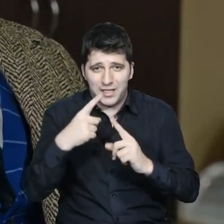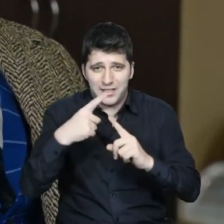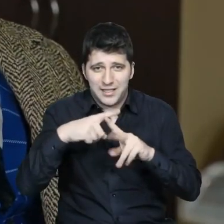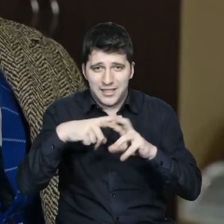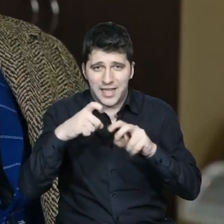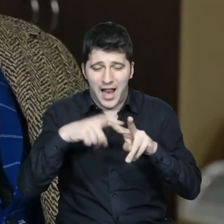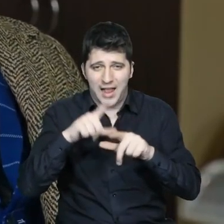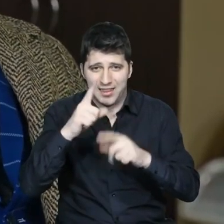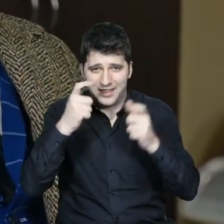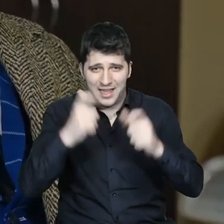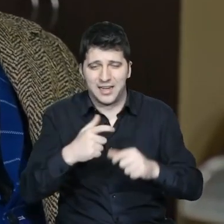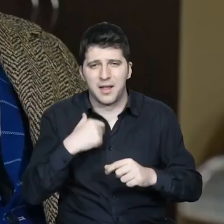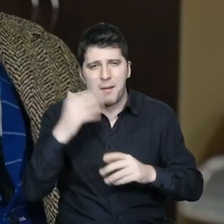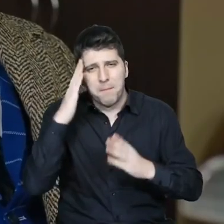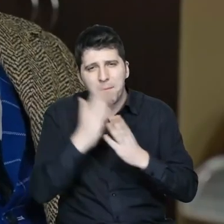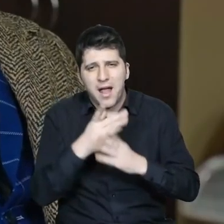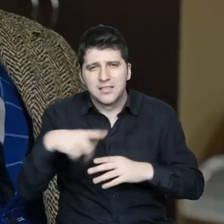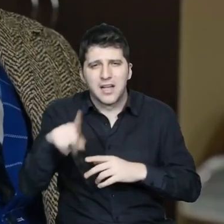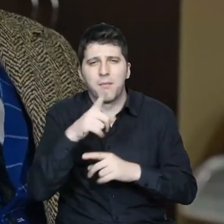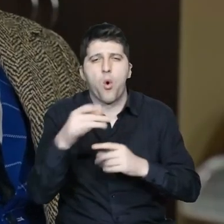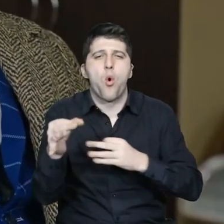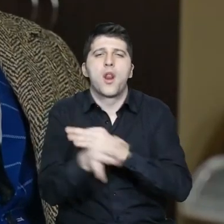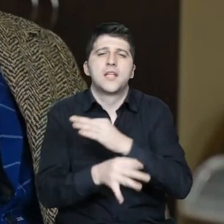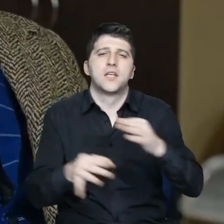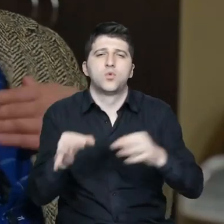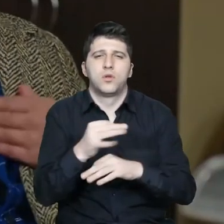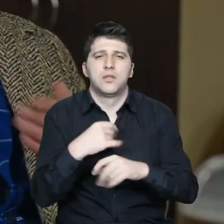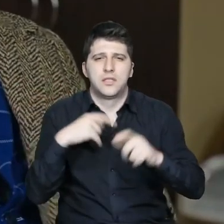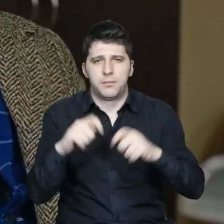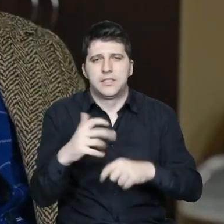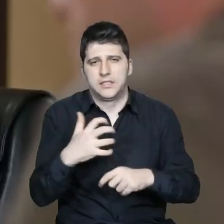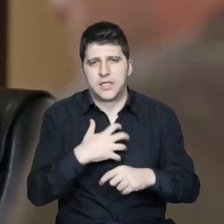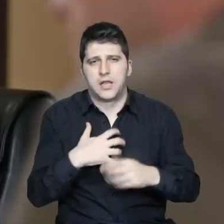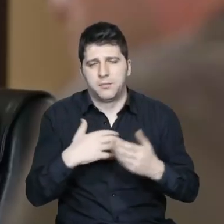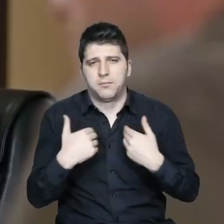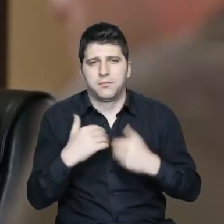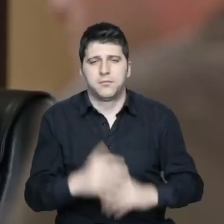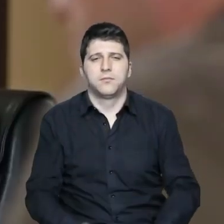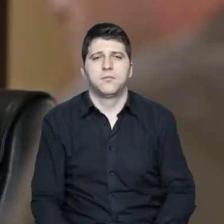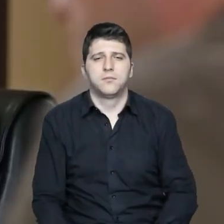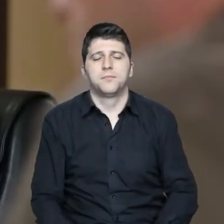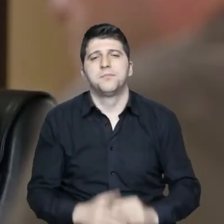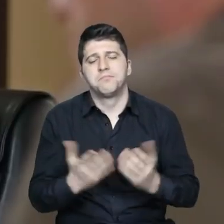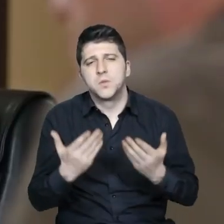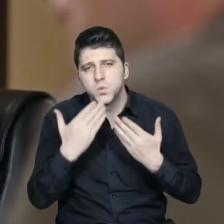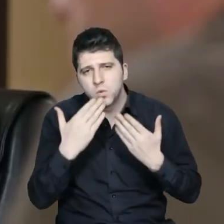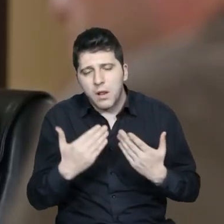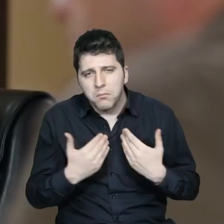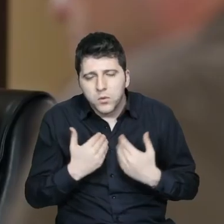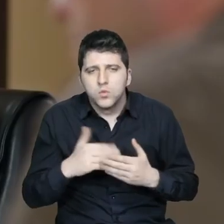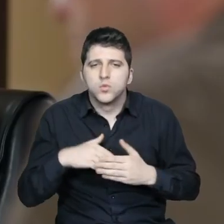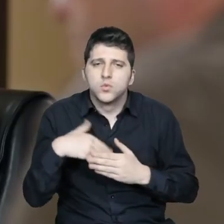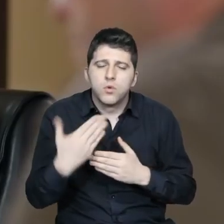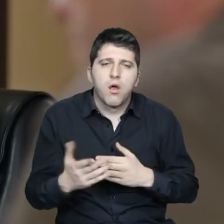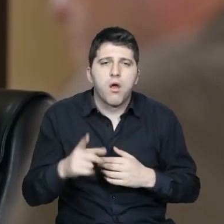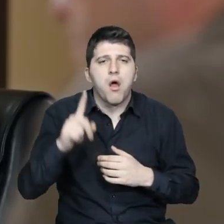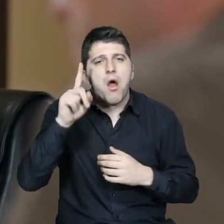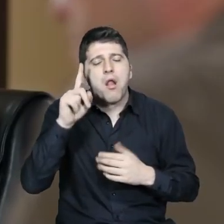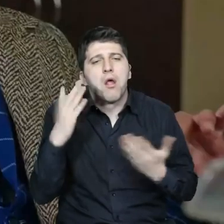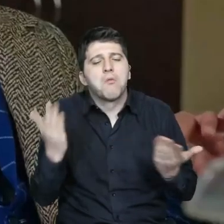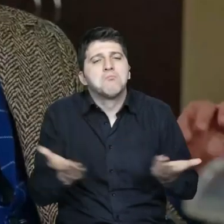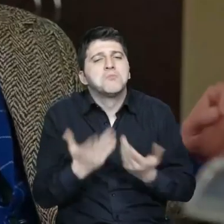katmak için mezarlıkta böyle bir organizasyon düzenledim, kendim yaptım. Efendime söyleyeyim. Sonra işte Allah'ın hikmetine